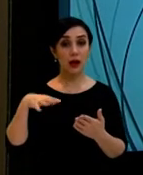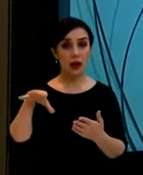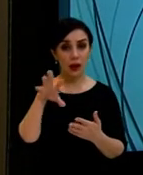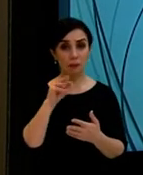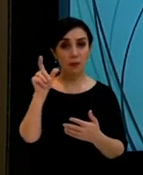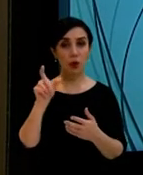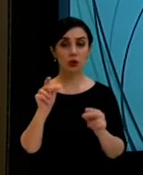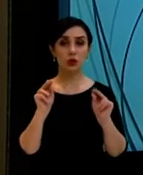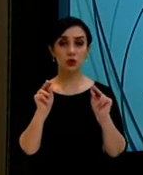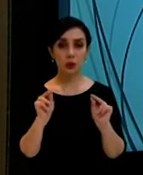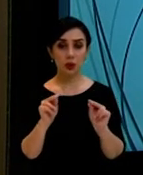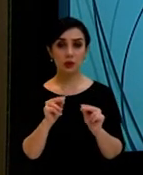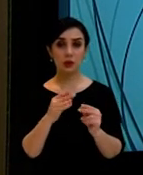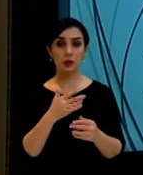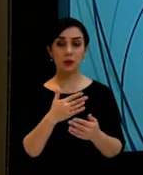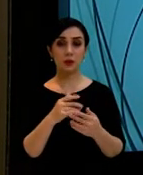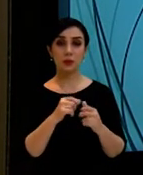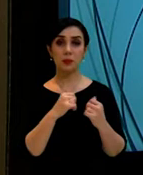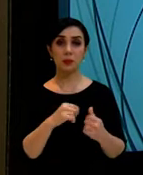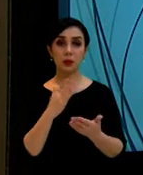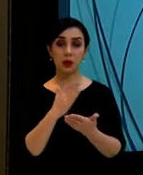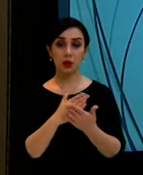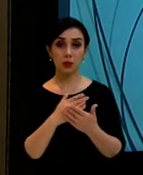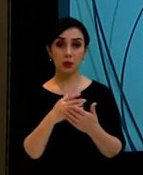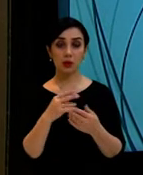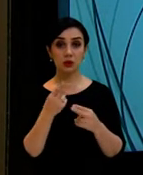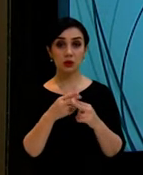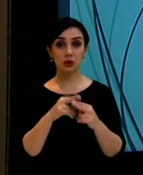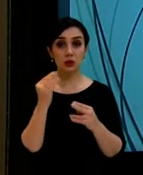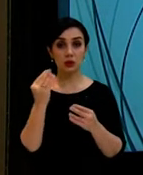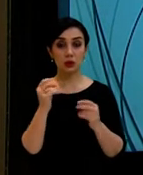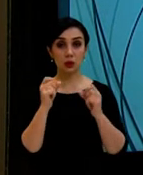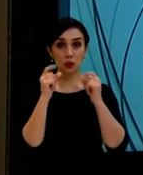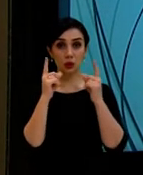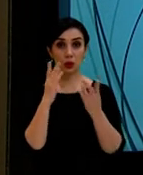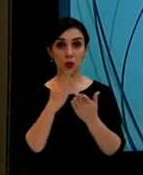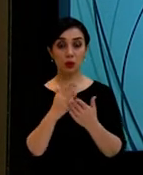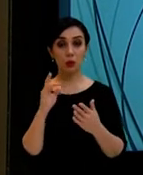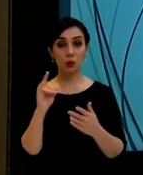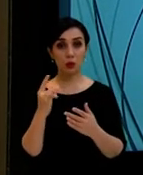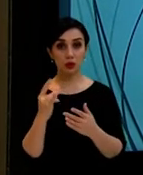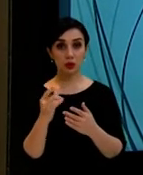odamlar halol, mehribon. Yashin tutgan suvori uyg'oqda, bolajon.